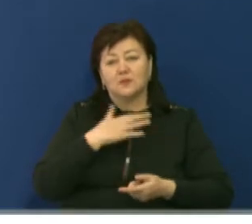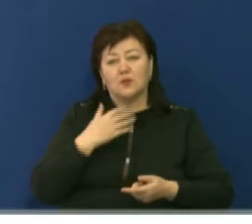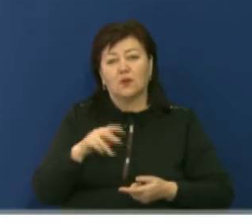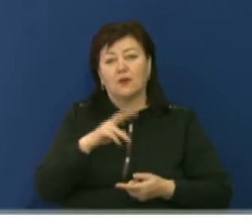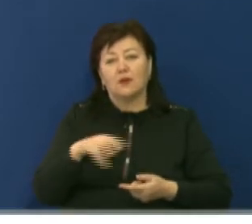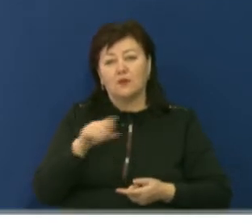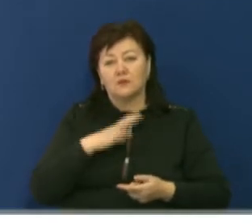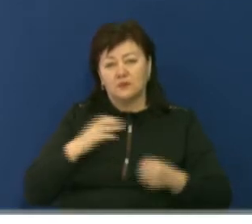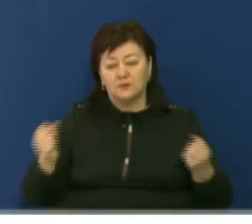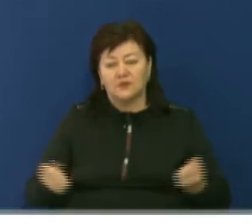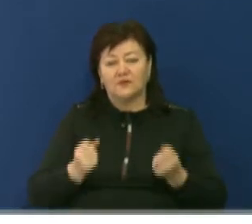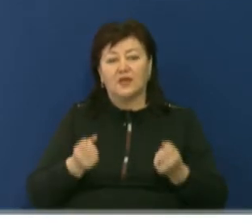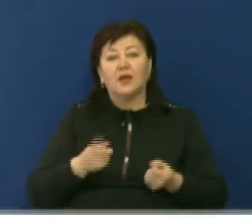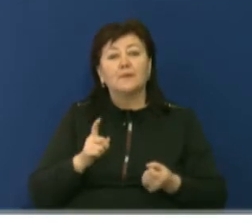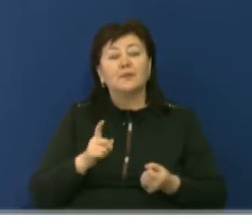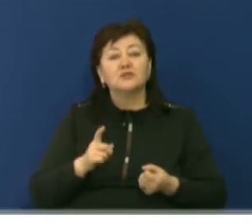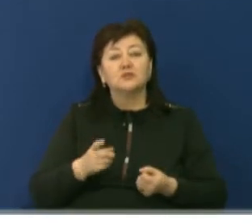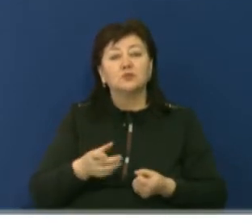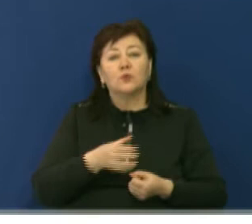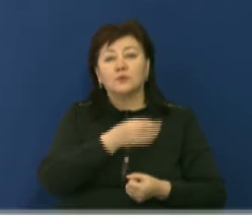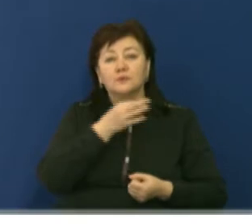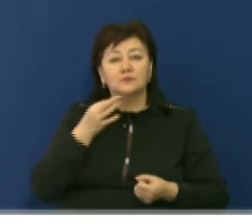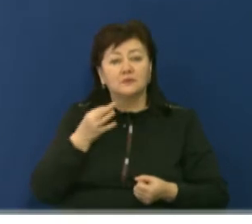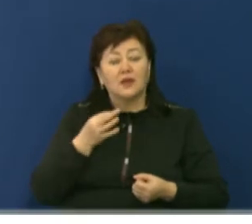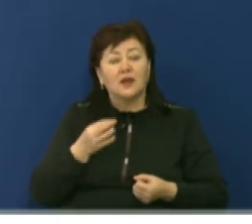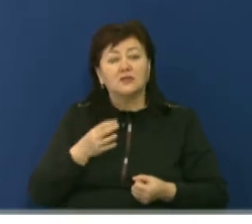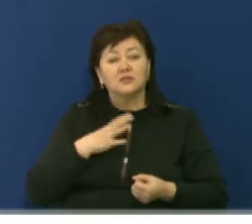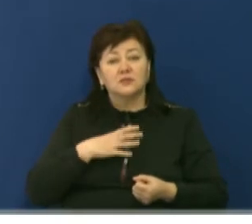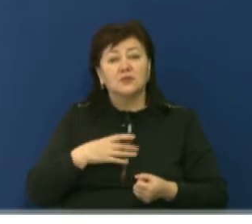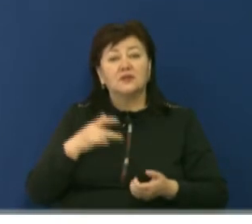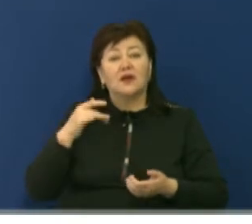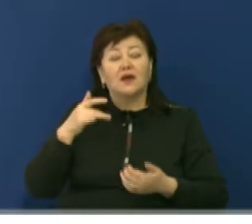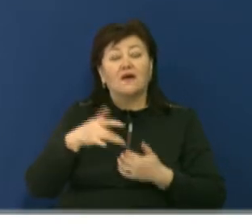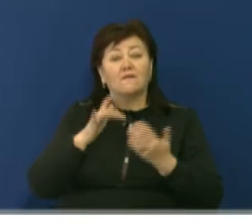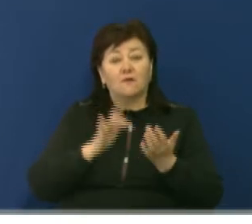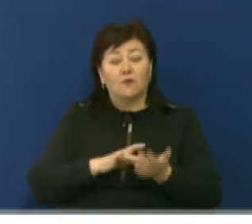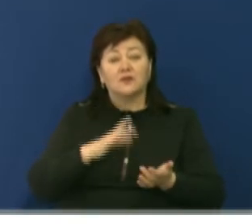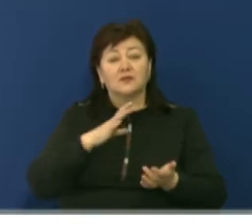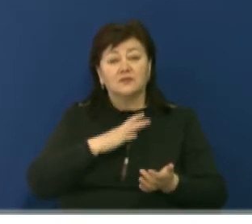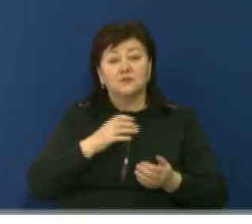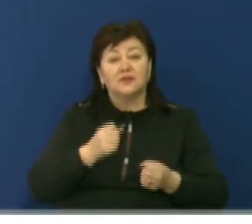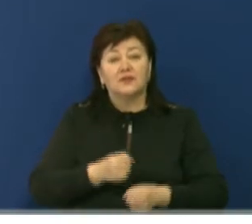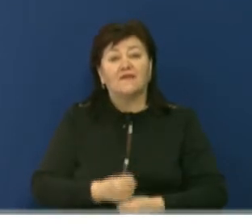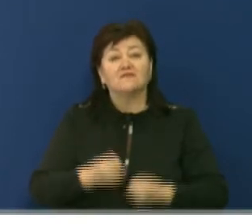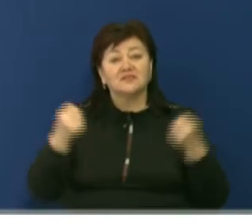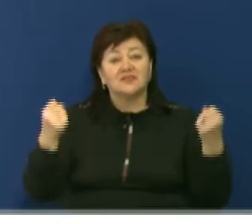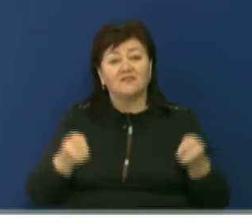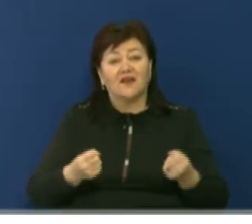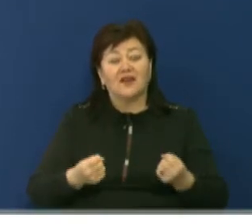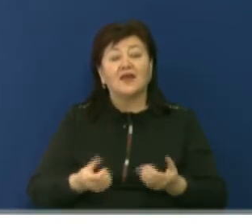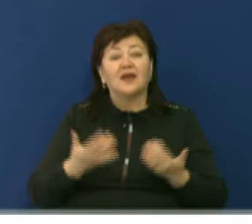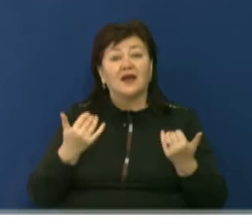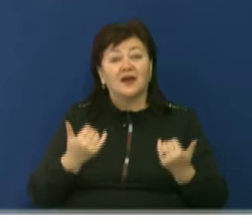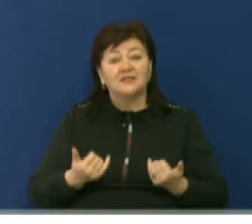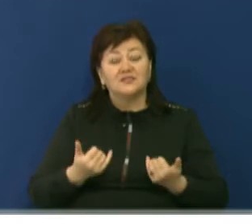Почему ниже сделано Семей, не в самом городе? Сен жүріп Семейдің төмен бөлігінде су қалмау үшін біз бұл суды қала арқылы өткіздік. Егер есіңізде